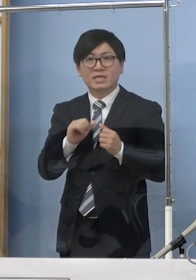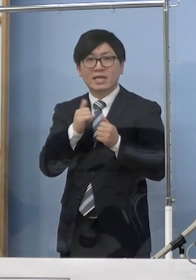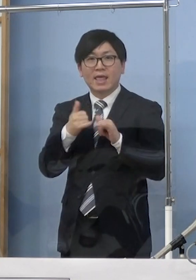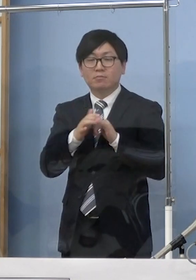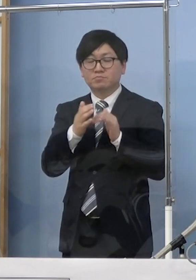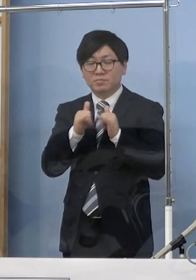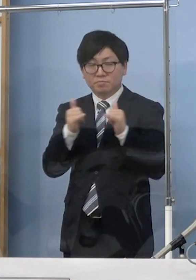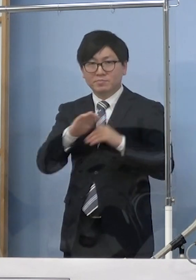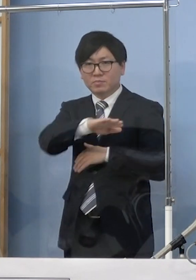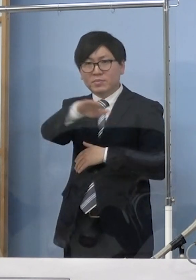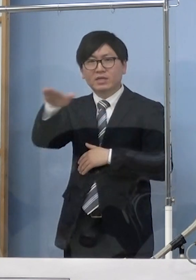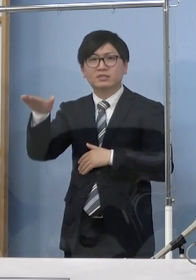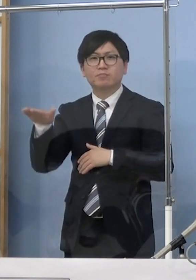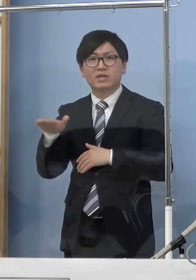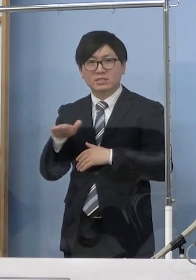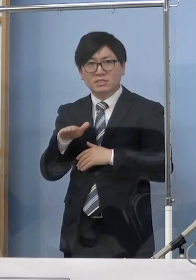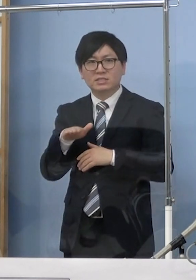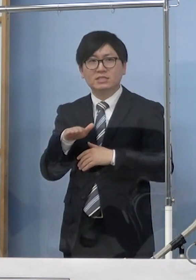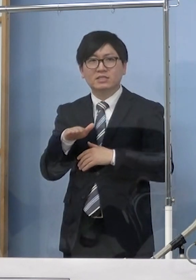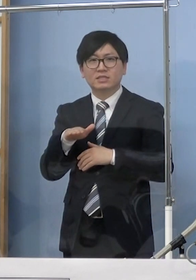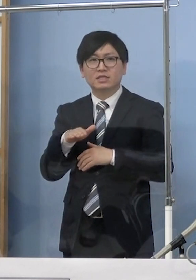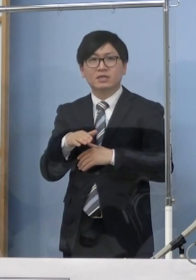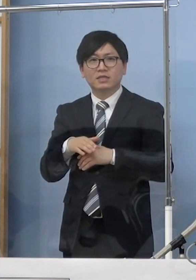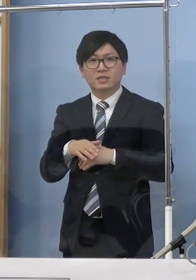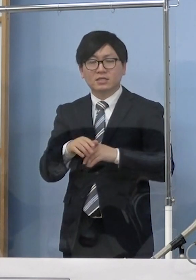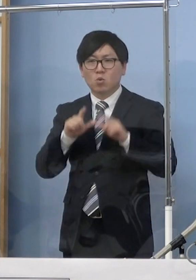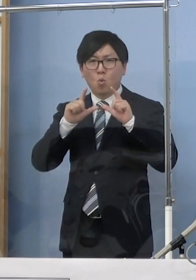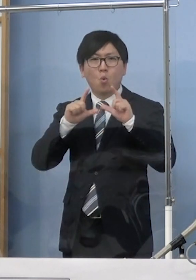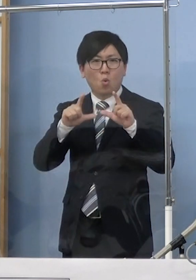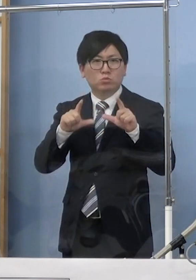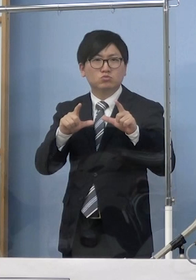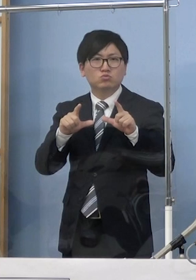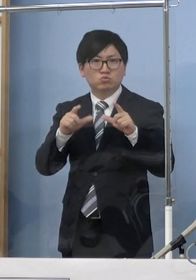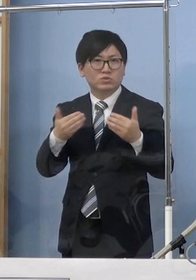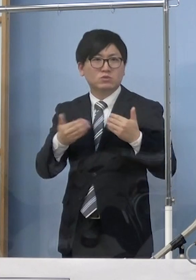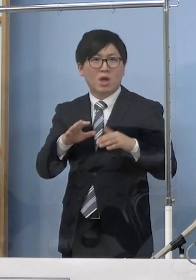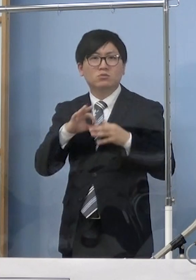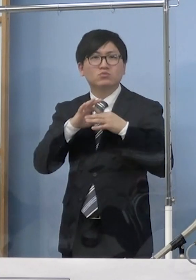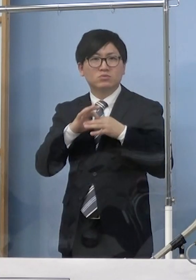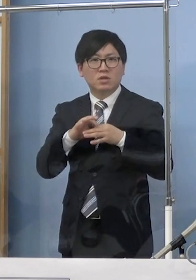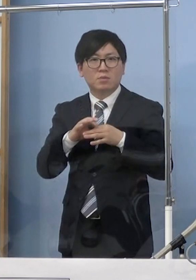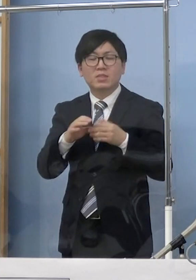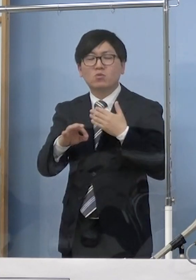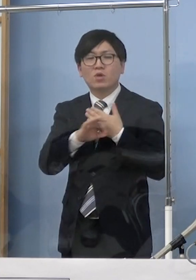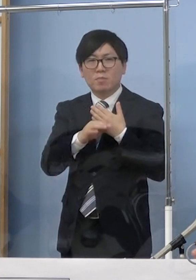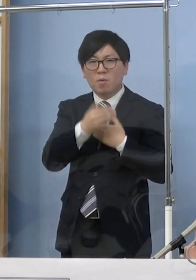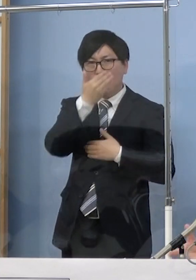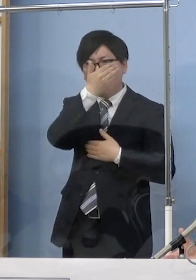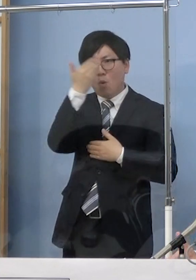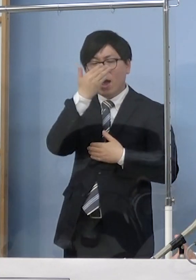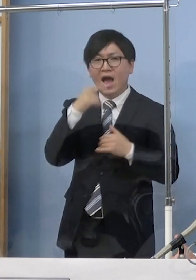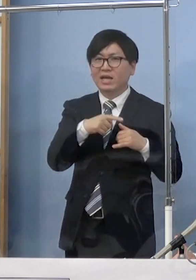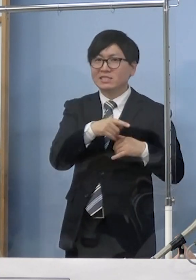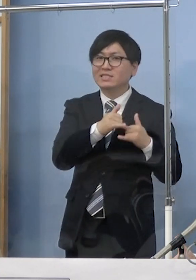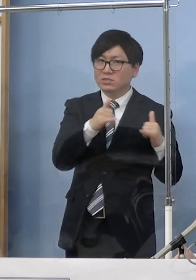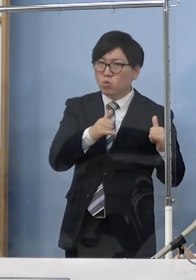るんではないか、つまり若い人がたくさん亡くなっている、いやいやいやいや現役世代なんですと、いやいやそうじゃない高齢者の